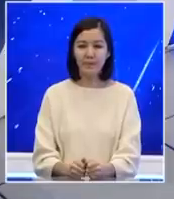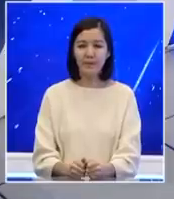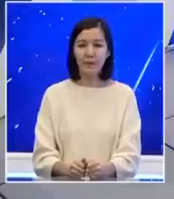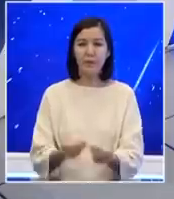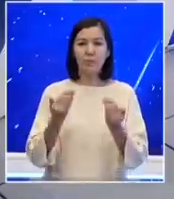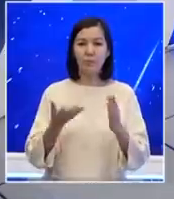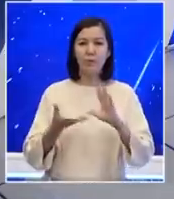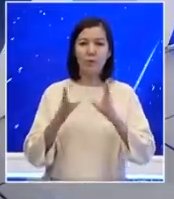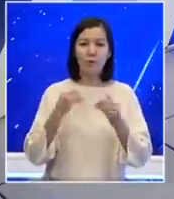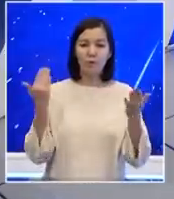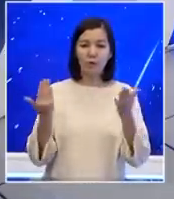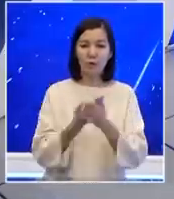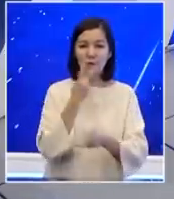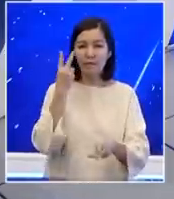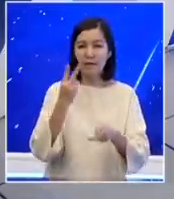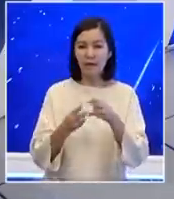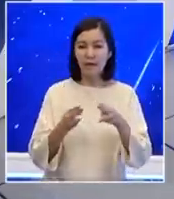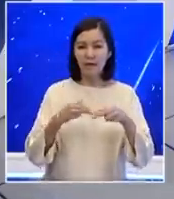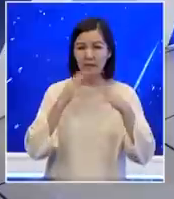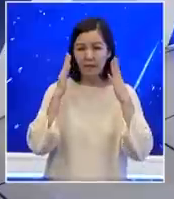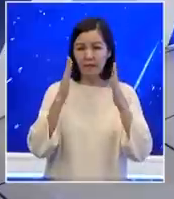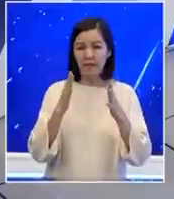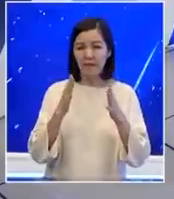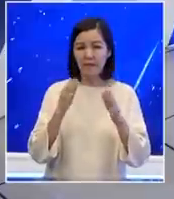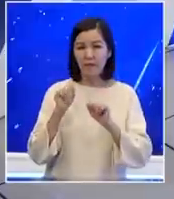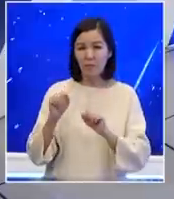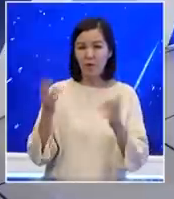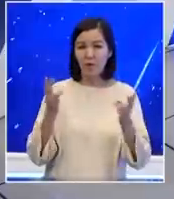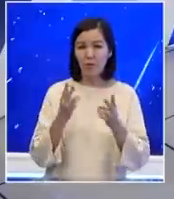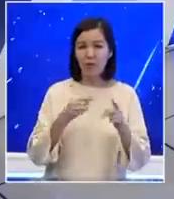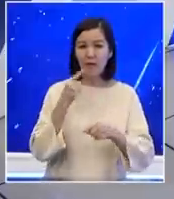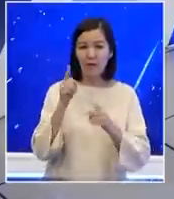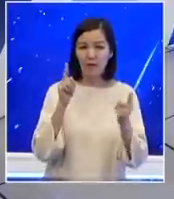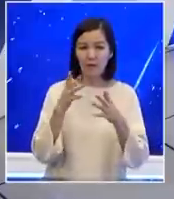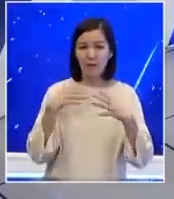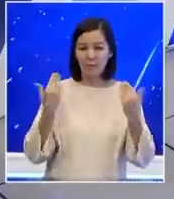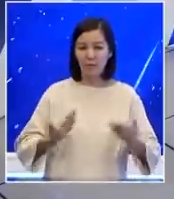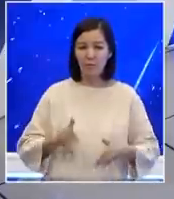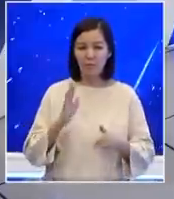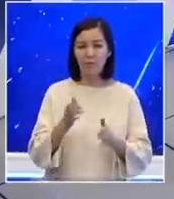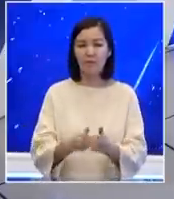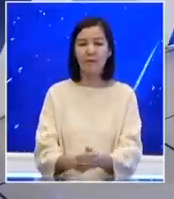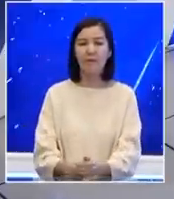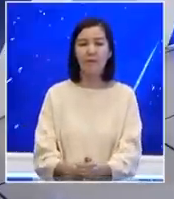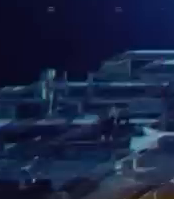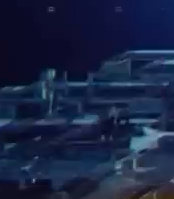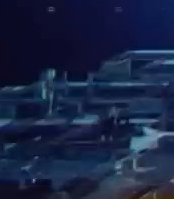Бүгінге келіп түскен ақпараттар легі осындай. Сақтық шаралары туралы ұмытпаңыздар. Келесі эфирде жолыққанша аман сау болыңыздар.